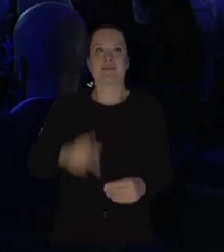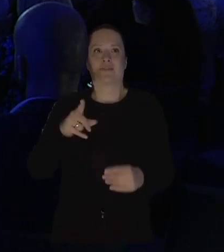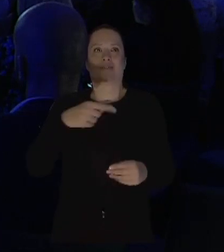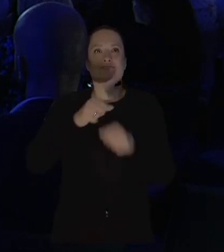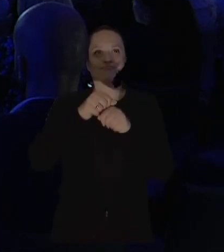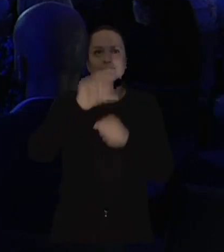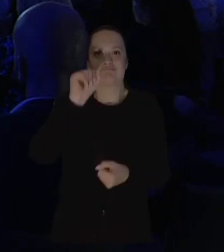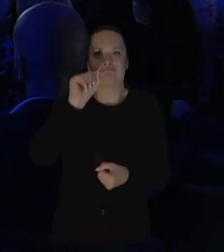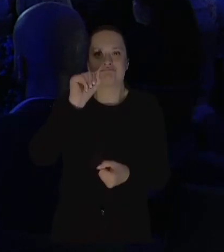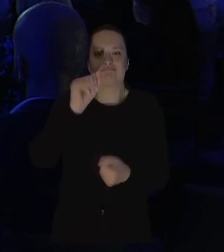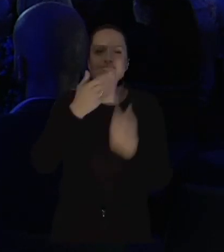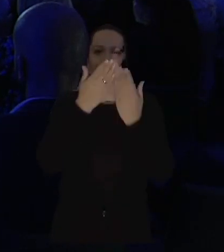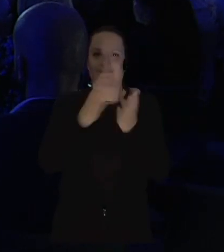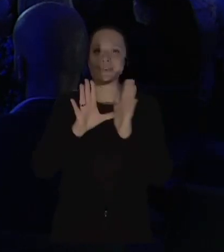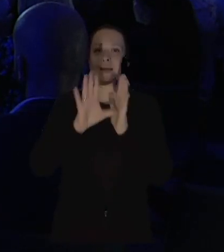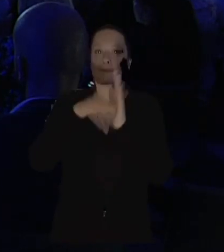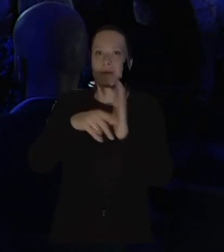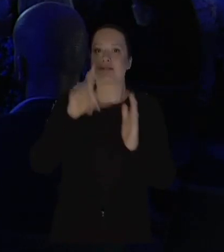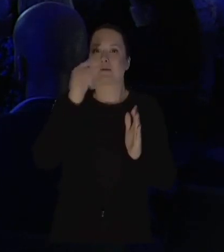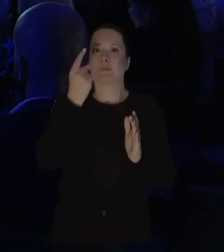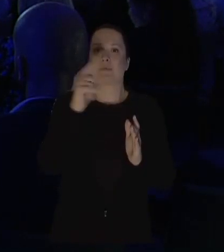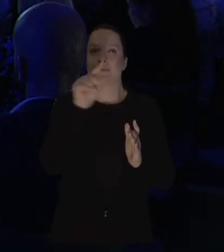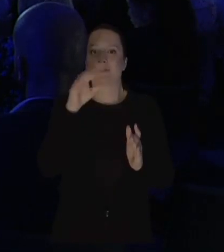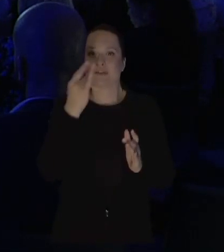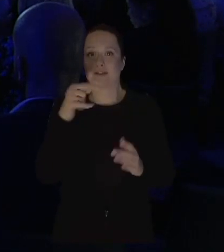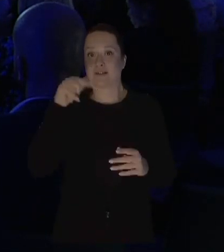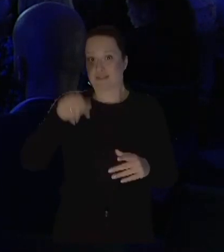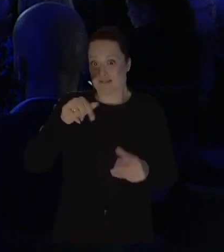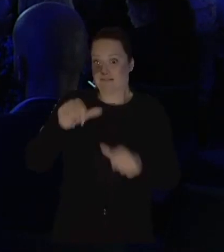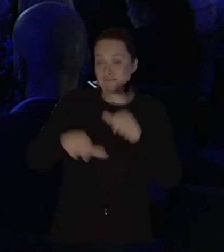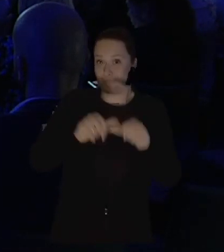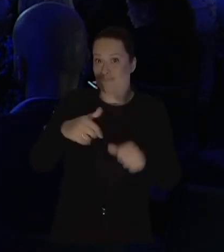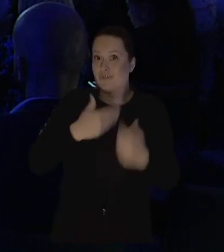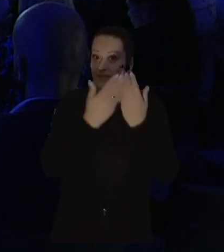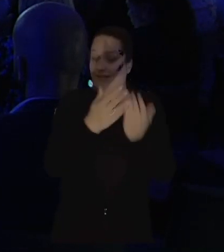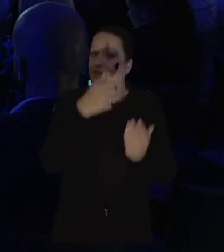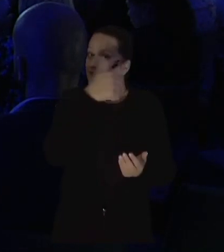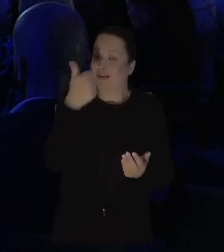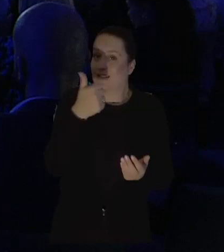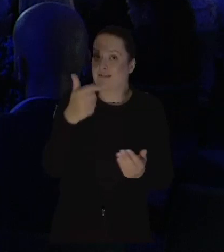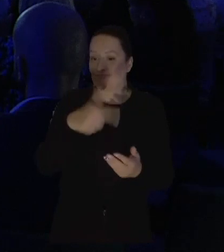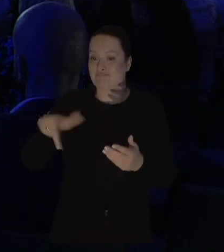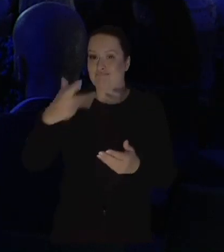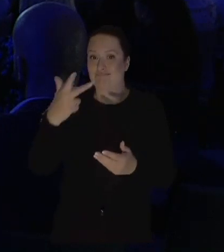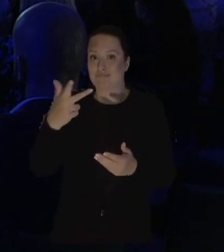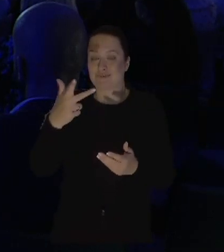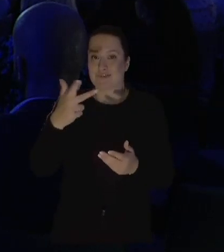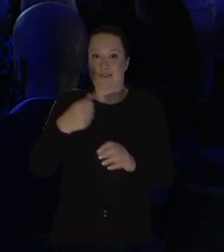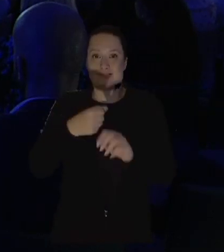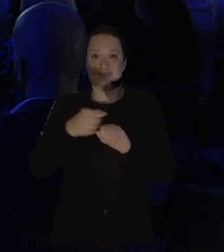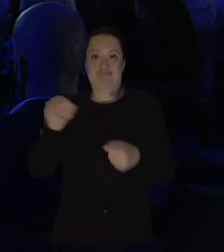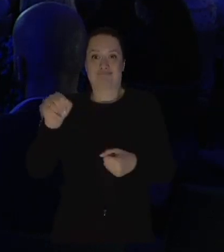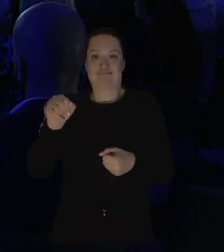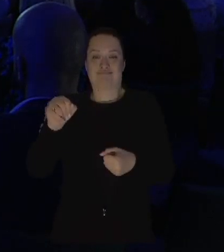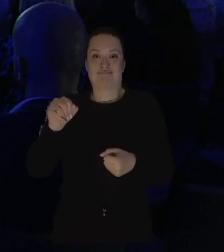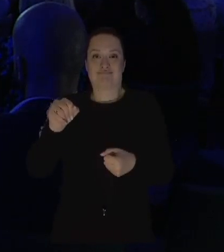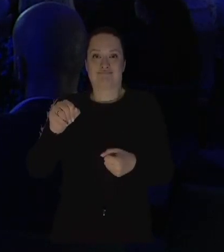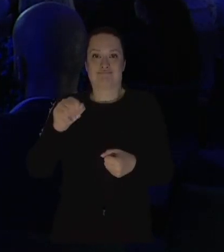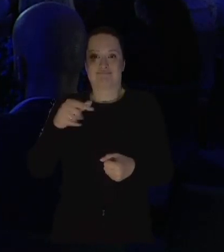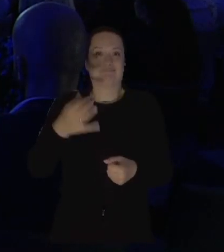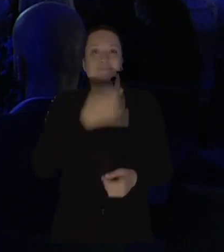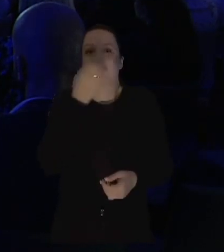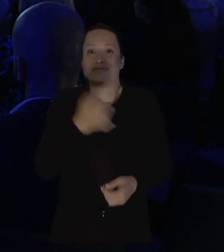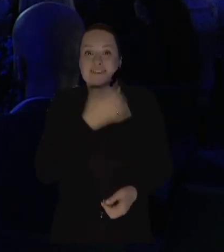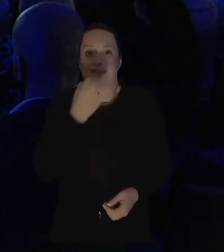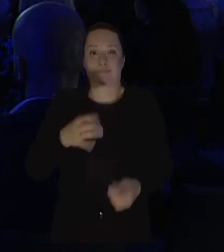dyplomem dla miasta Pyzdry, który w tym roku zdobyły jeden z trzech certyfikatów na najlepszy produkt